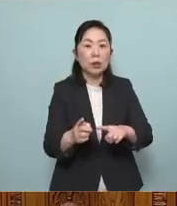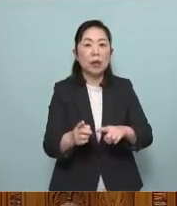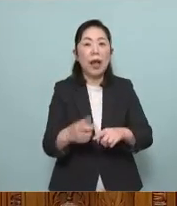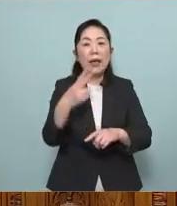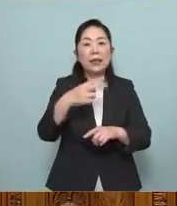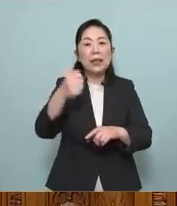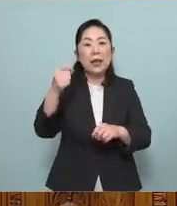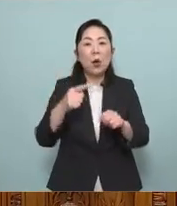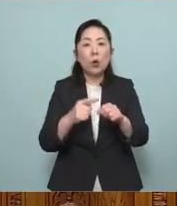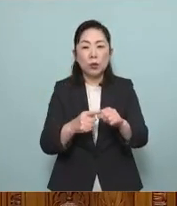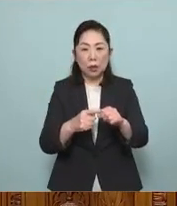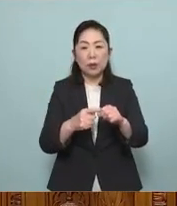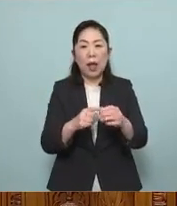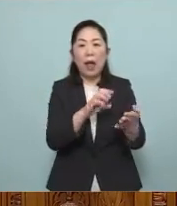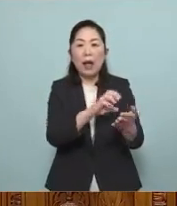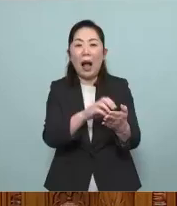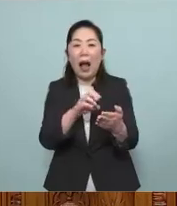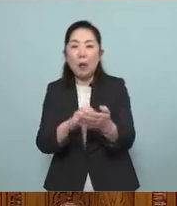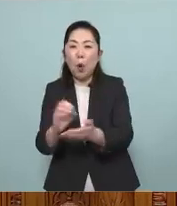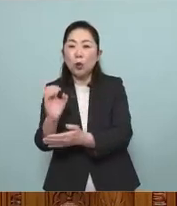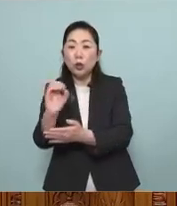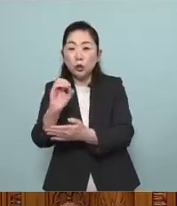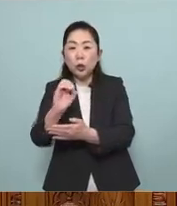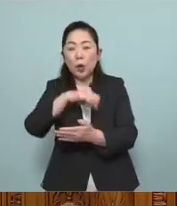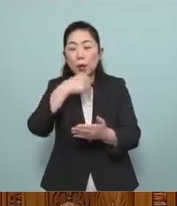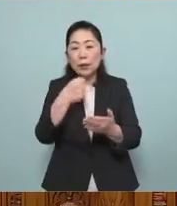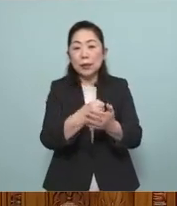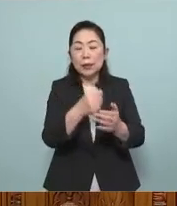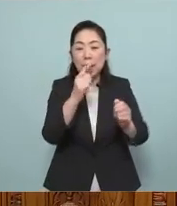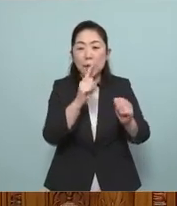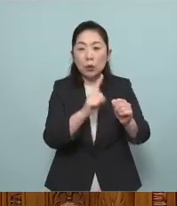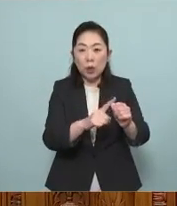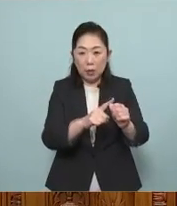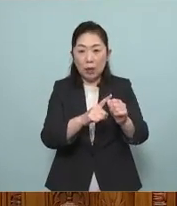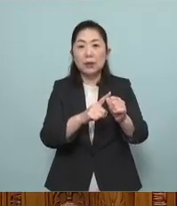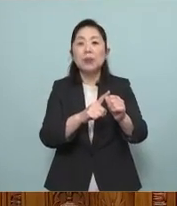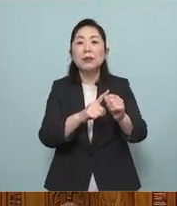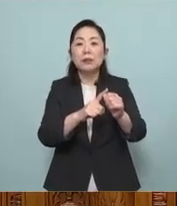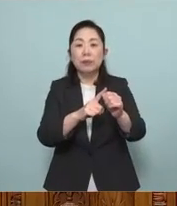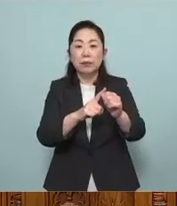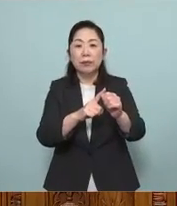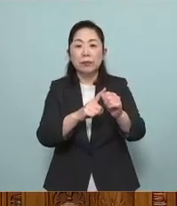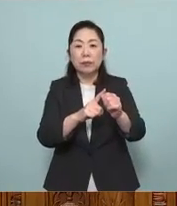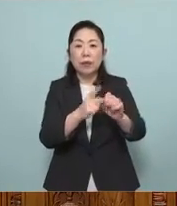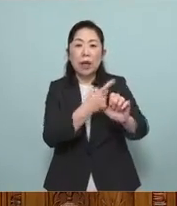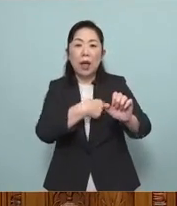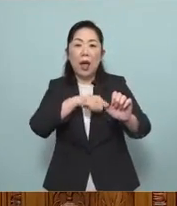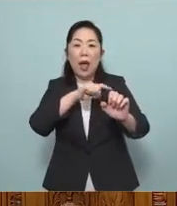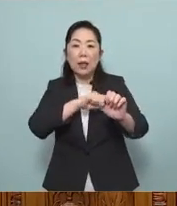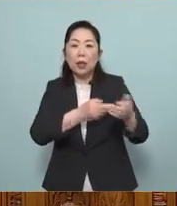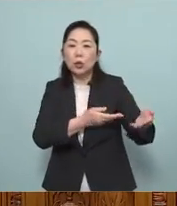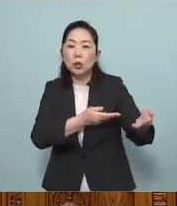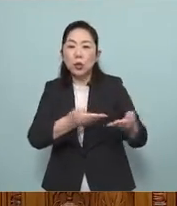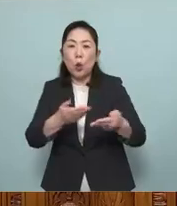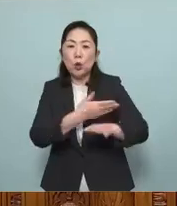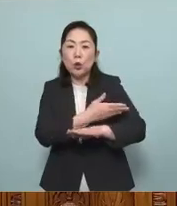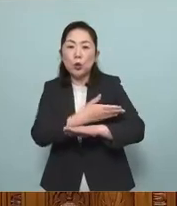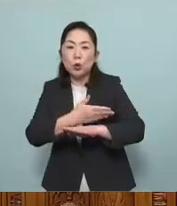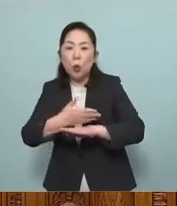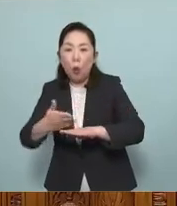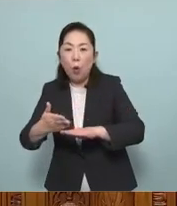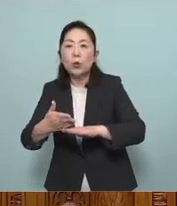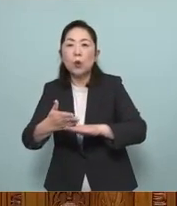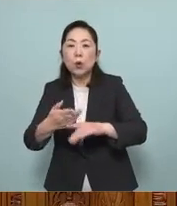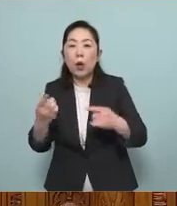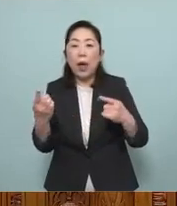2050年カーボンニュートラルの目標実現に向け、単に エネルギー供給構造の変革だ